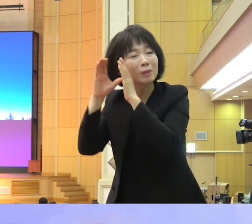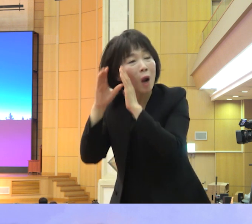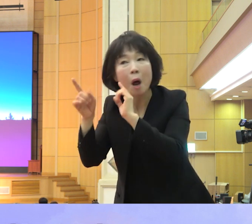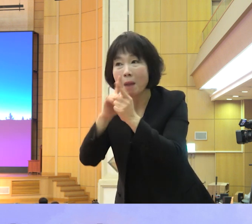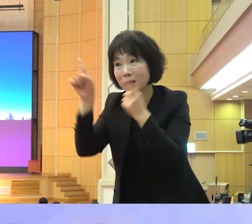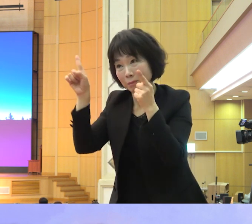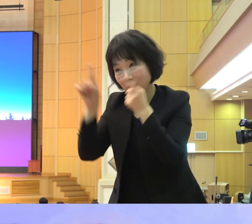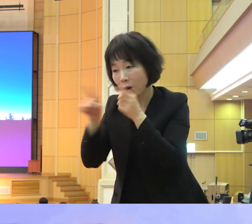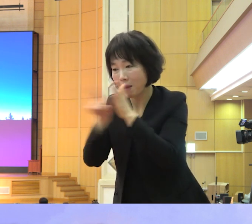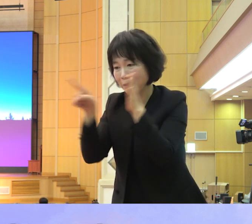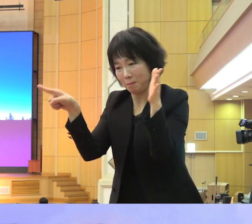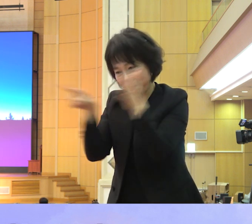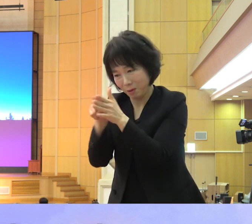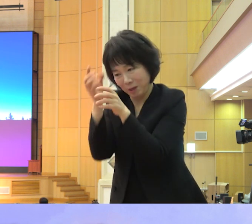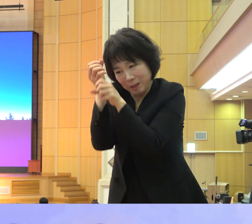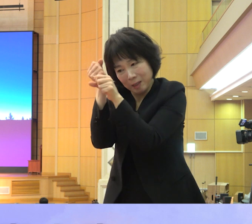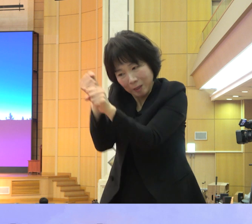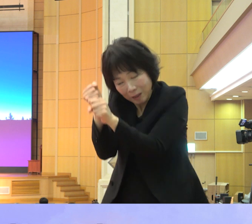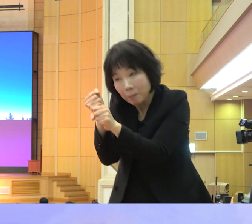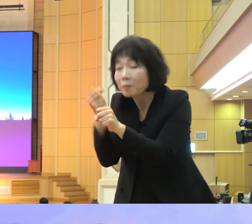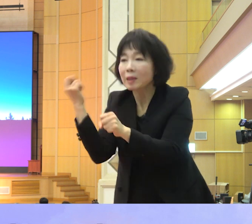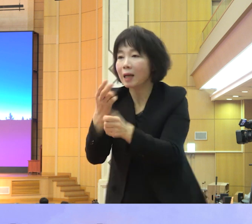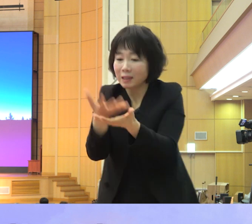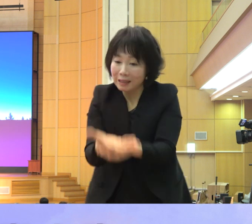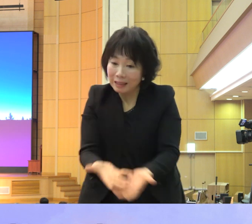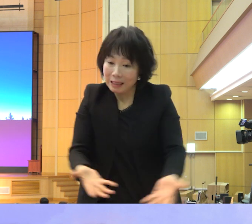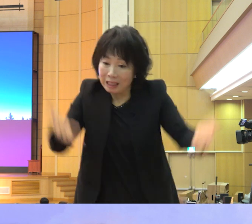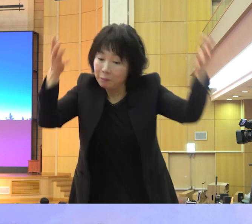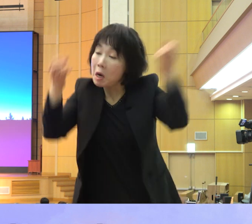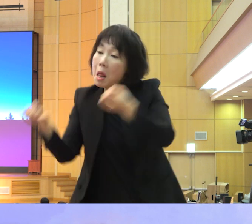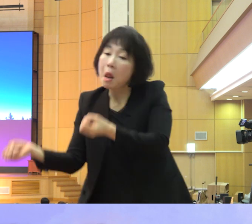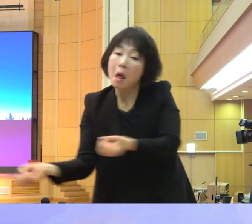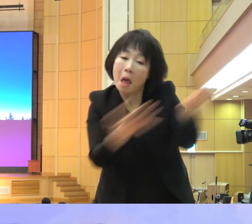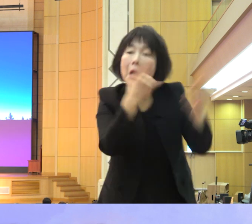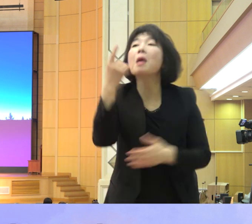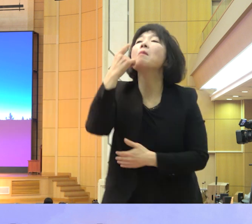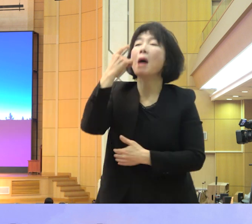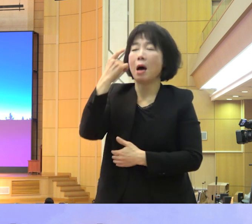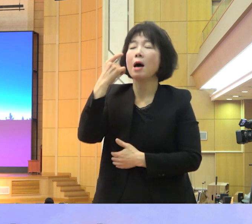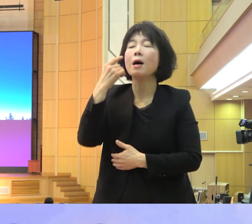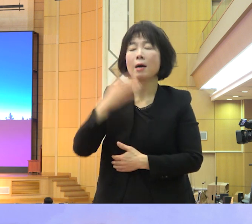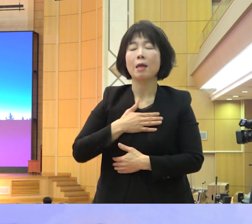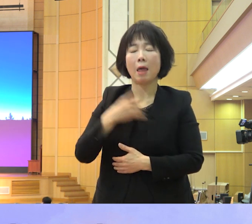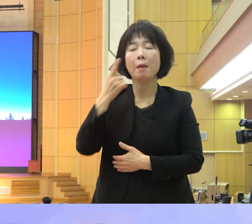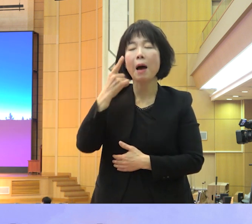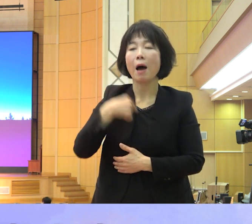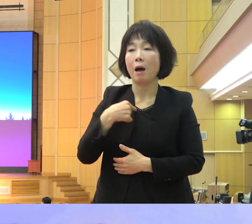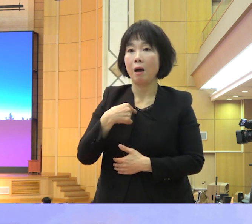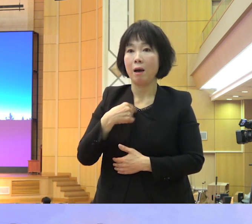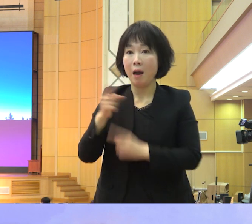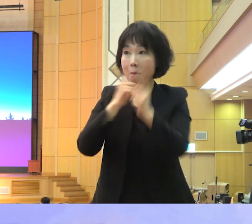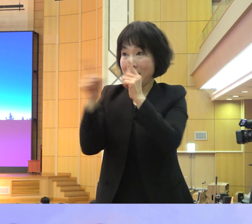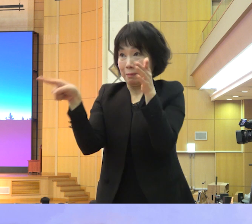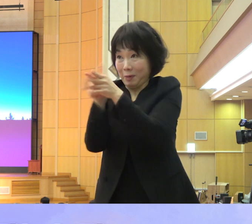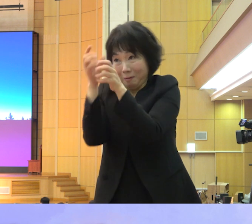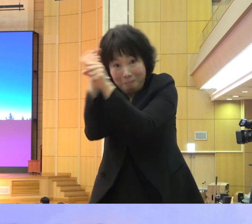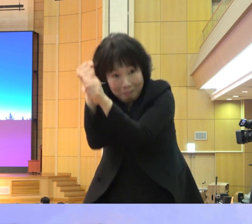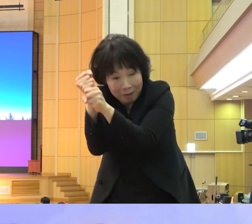말씀에 의지해서 내가 그물을 내리겠나이다. 말씀에 의지해서 그물을 내린다고 하지